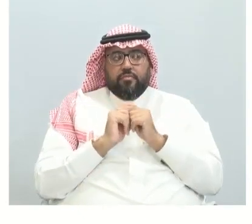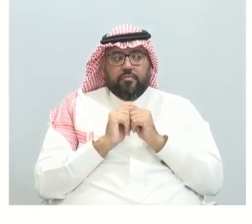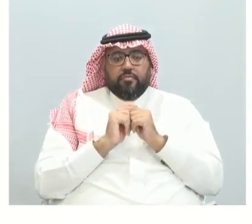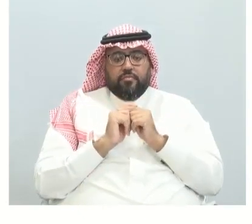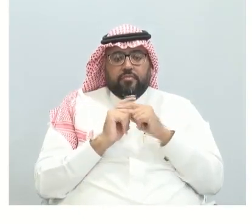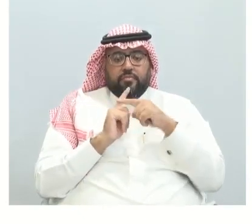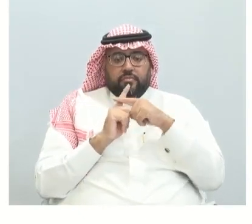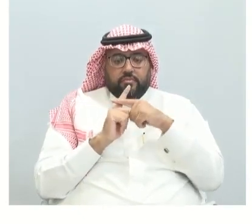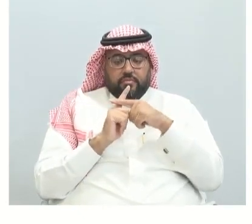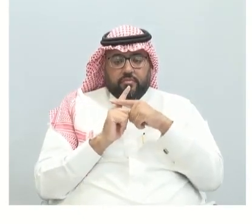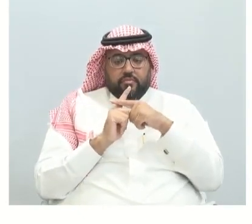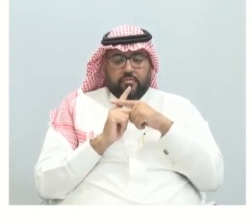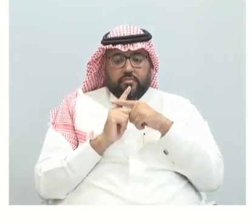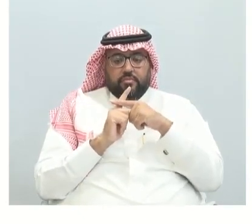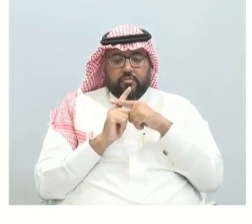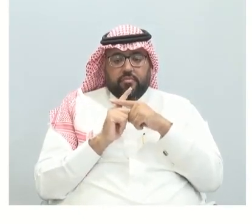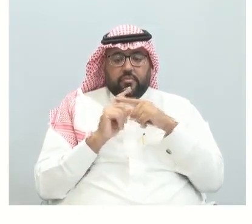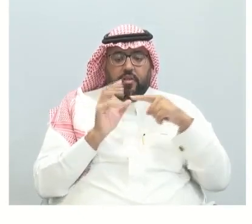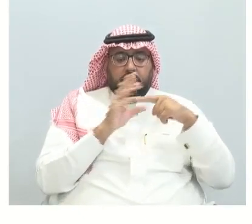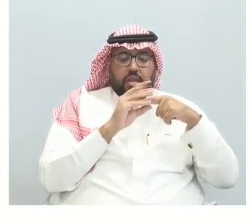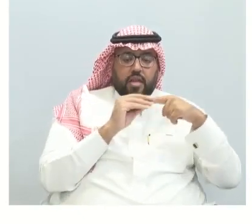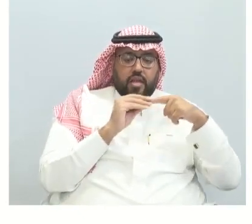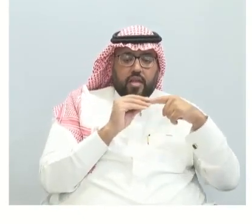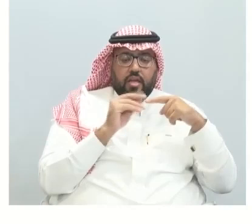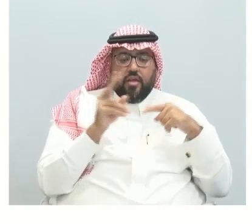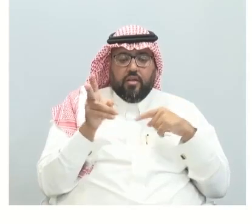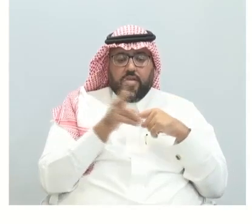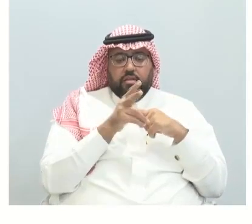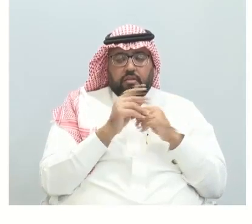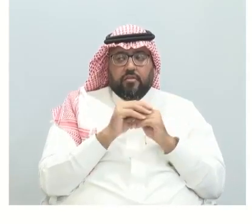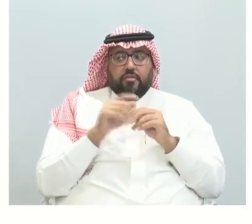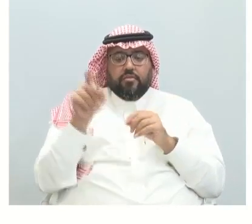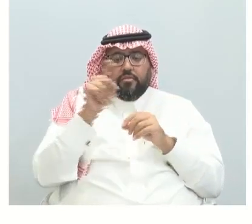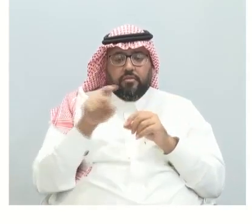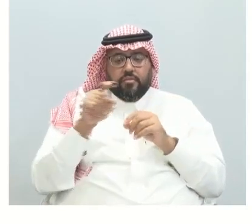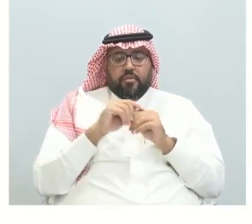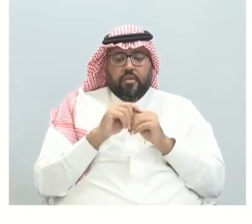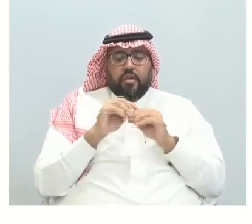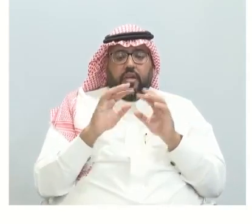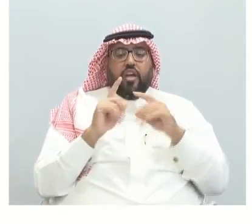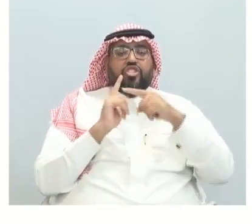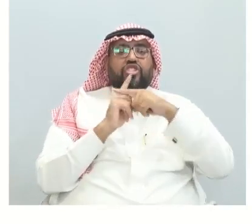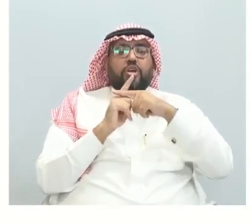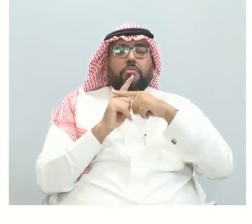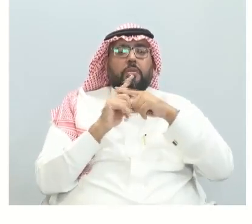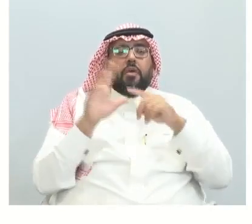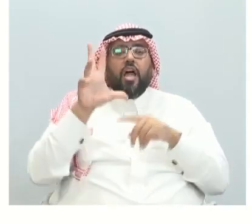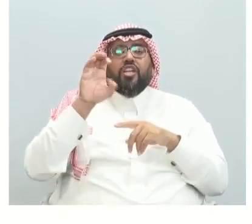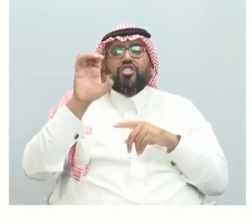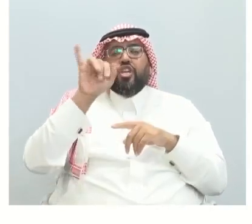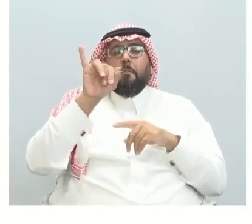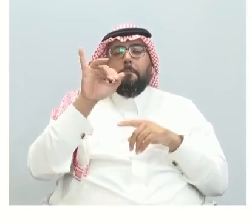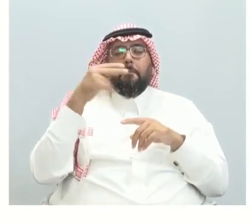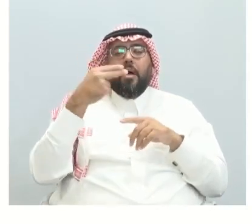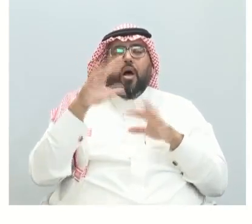زائد ام ناقص ام يساوي راح احوطها هل هي الاشاره الاولى ام الثاني ام